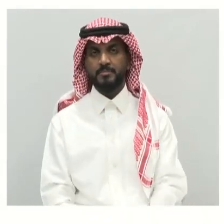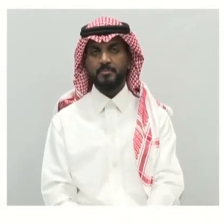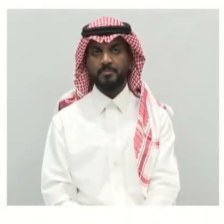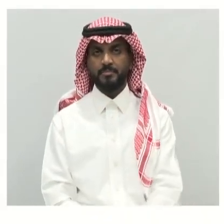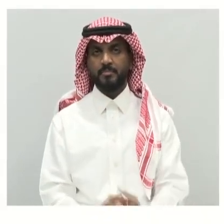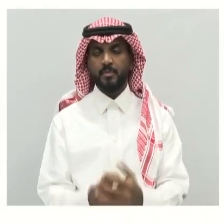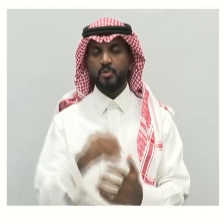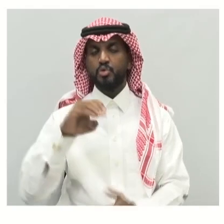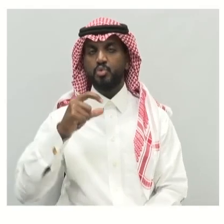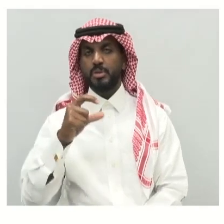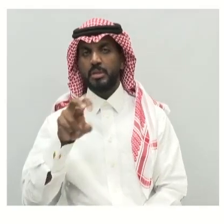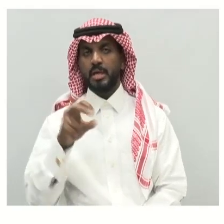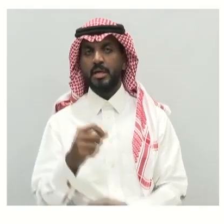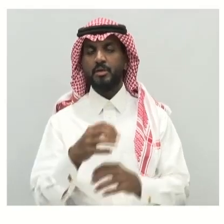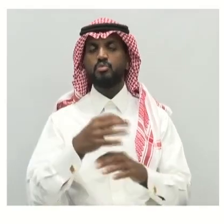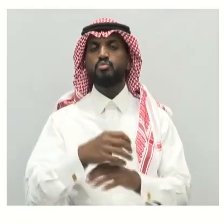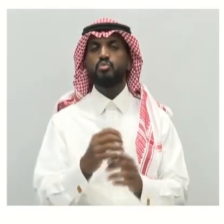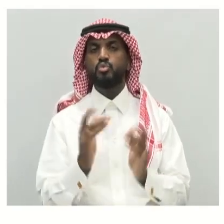جده جده